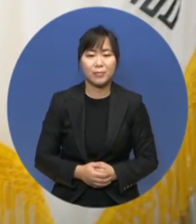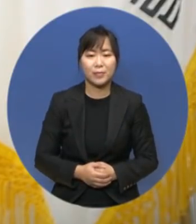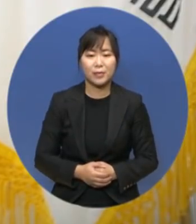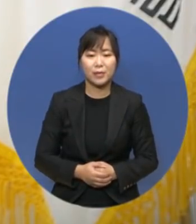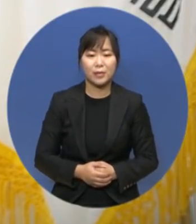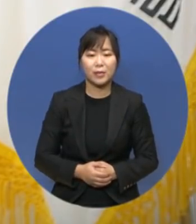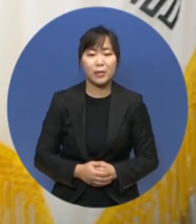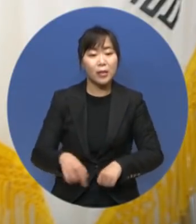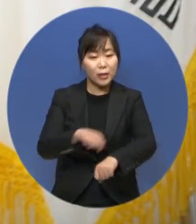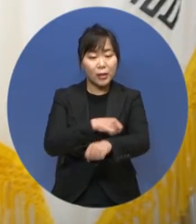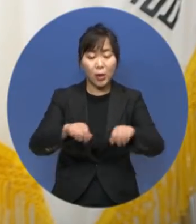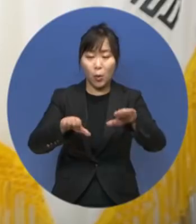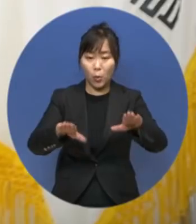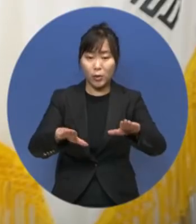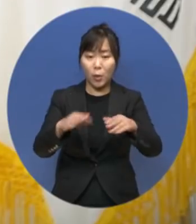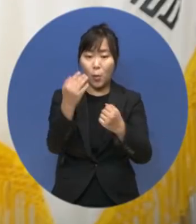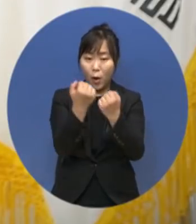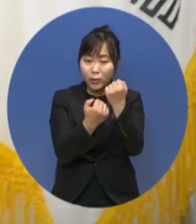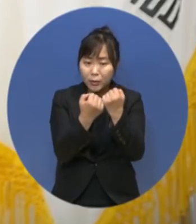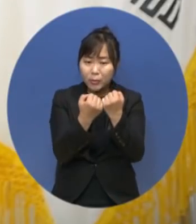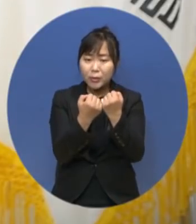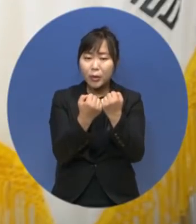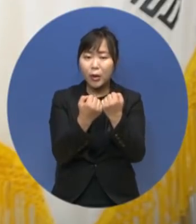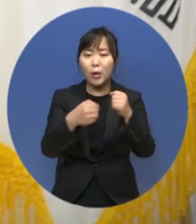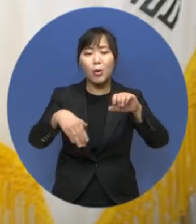특히 오늘의 워크숍은